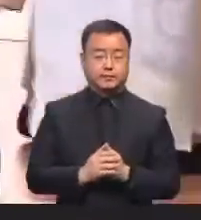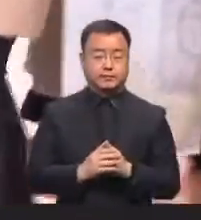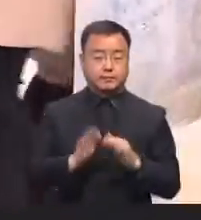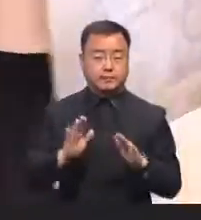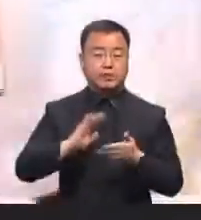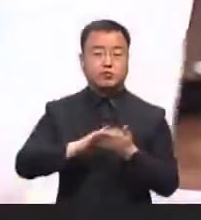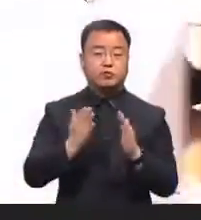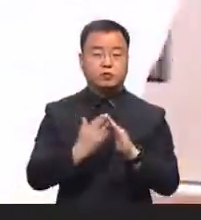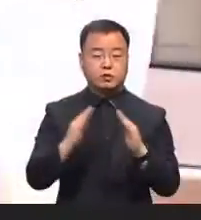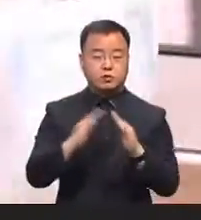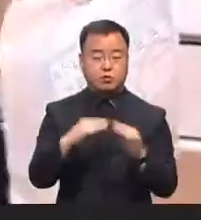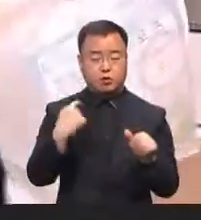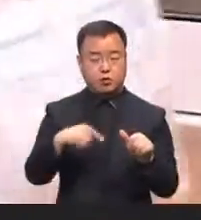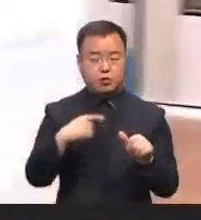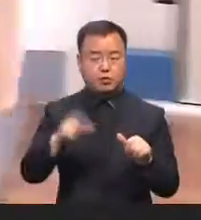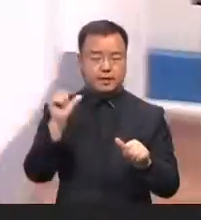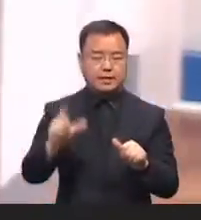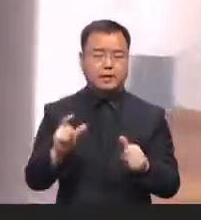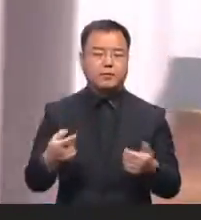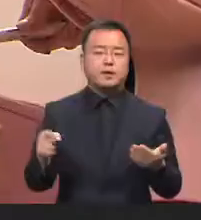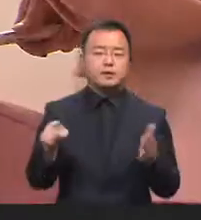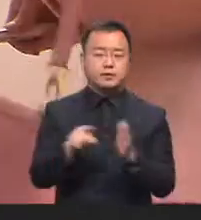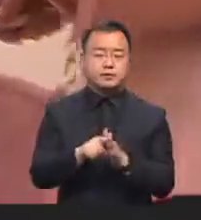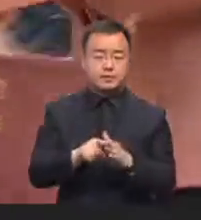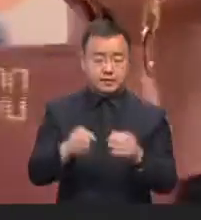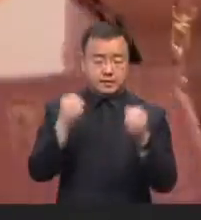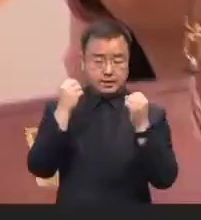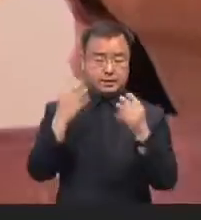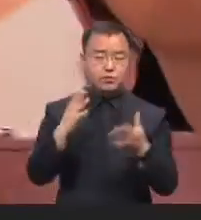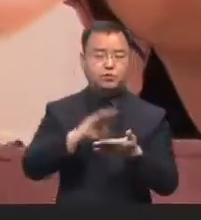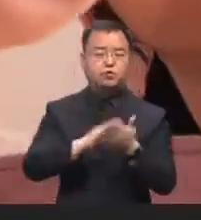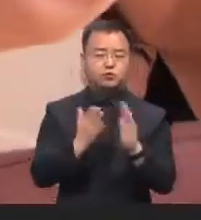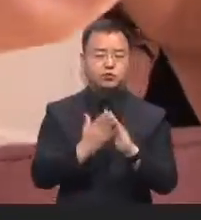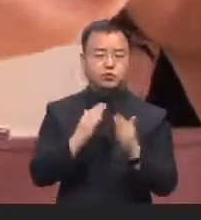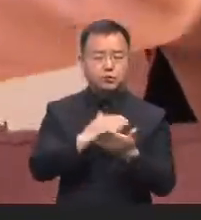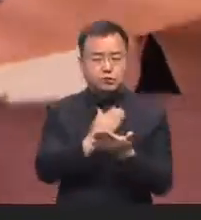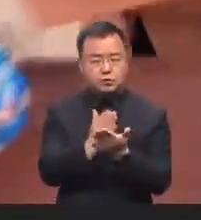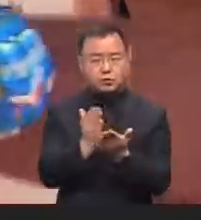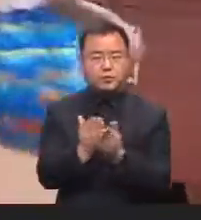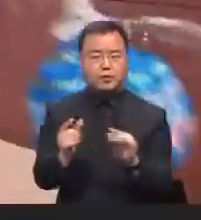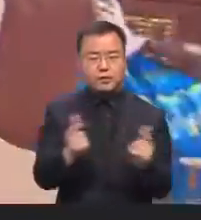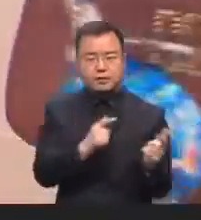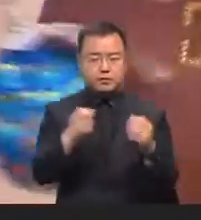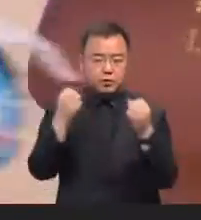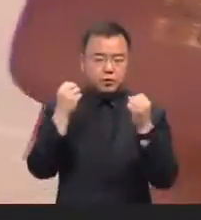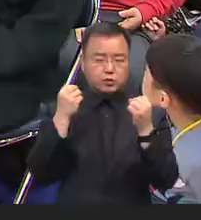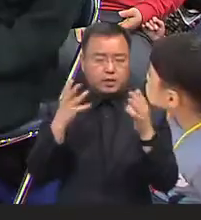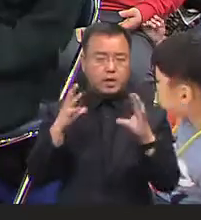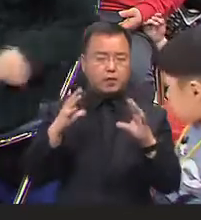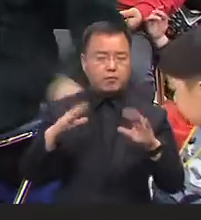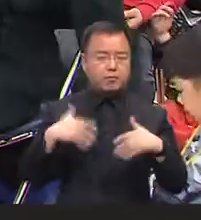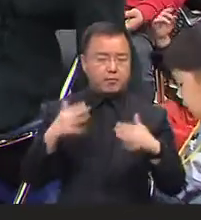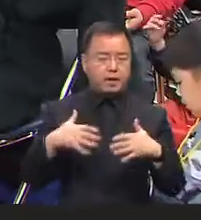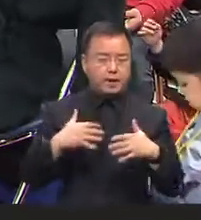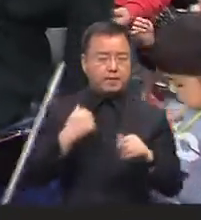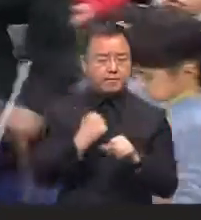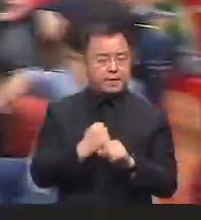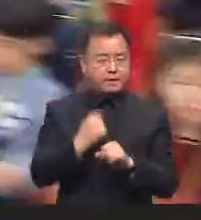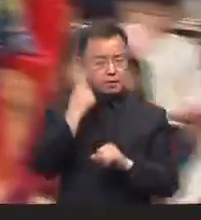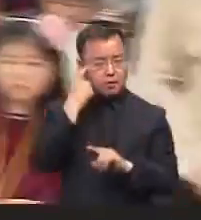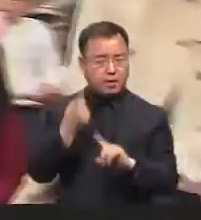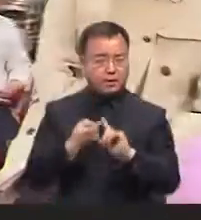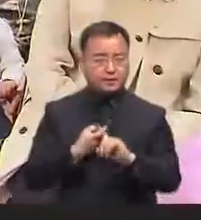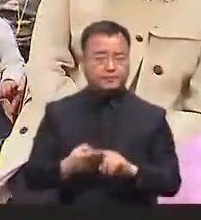유치원 교육의 공공성 강화를 위해 도입된 새로운 영에 유치원 들이 유아교육 께 새 바람을 일으킬 지 주목됩니다 입